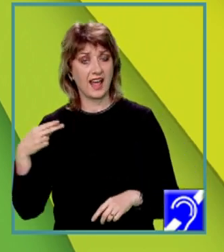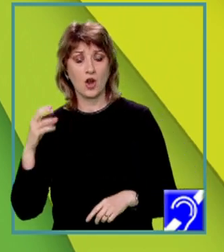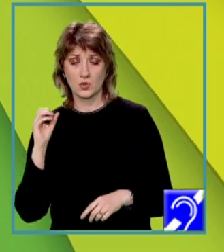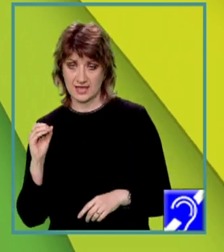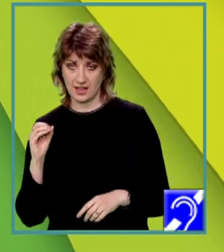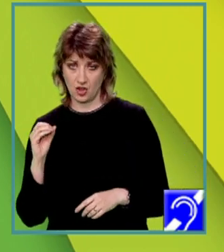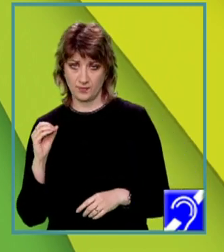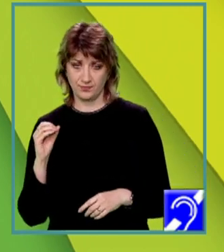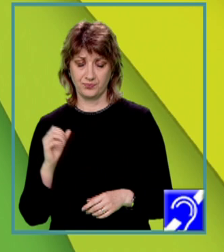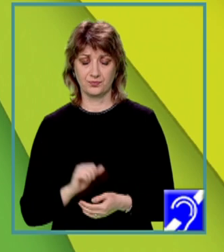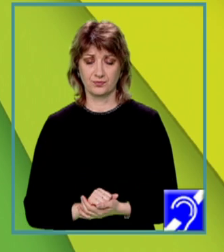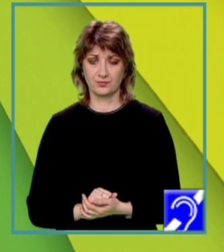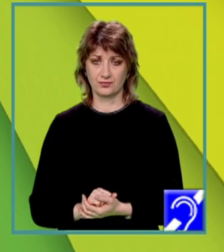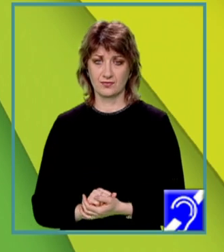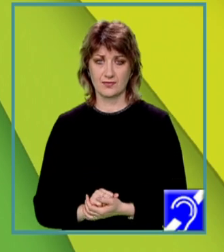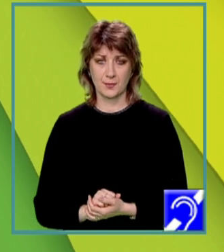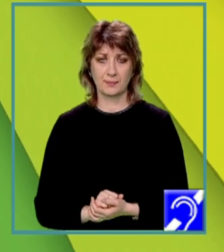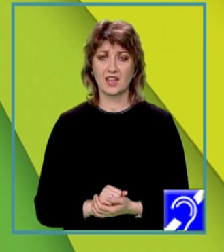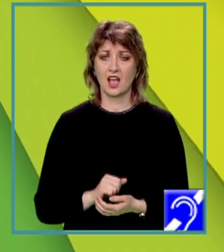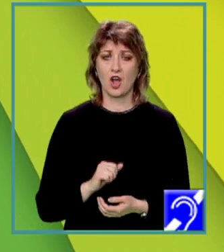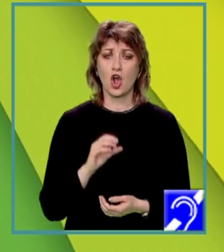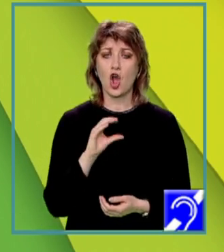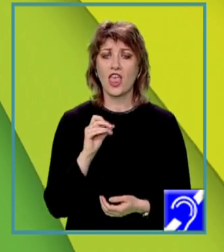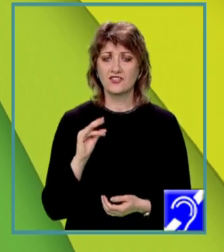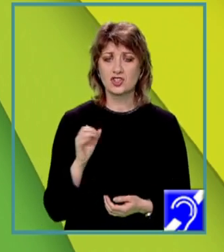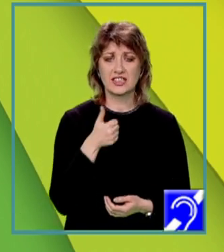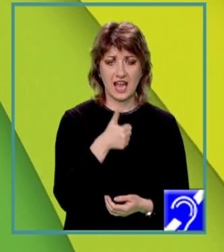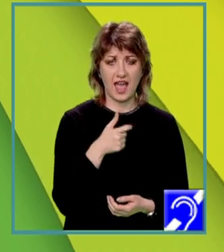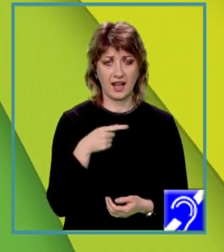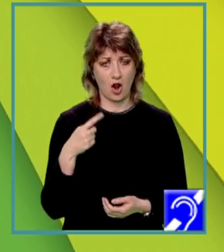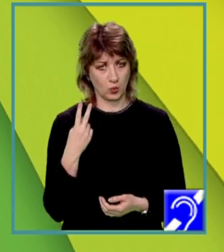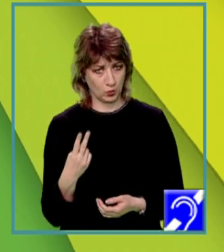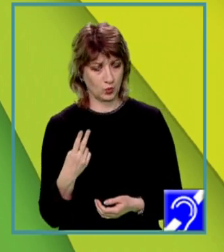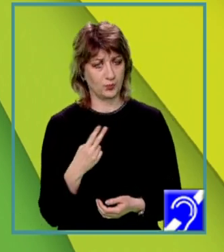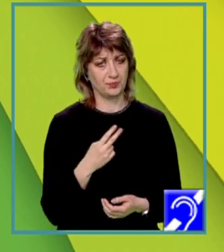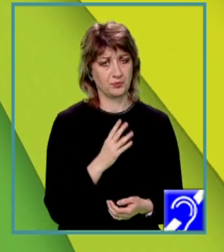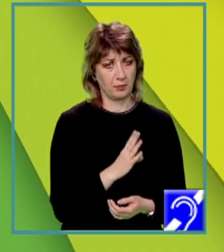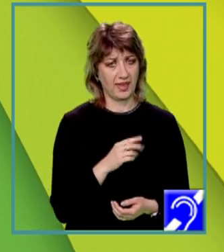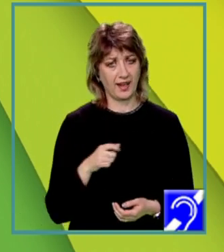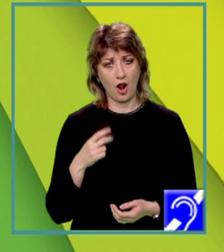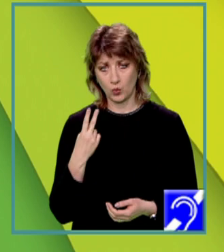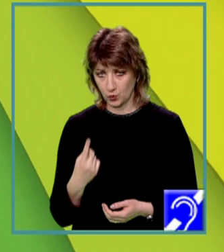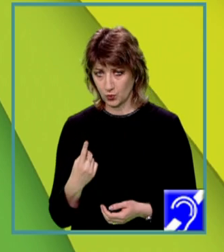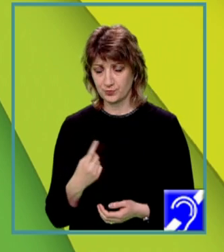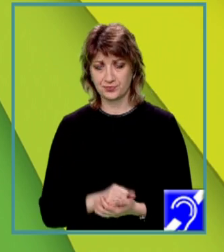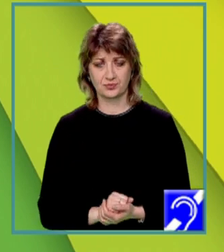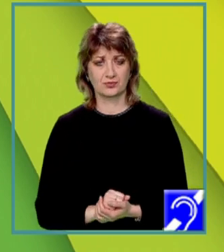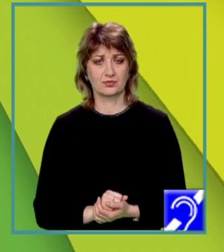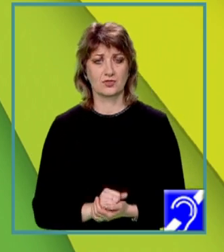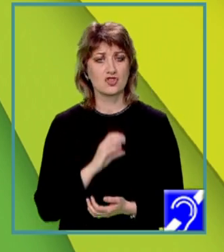cu zero cu eficienței sunt următorii este egal cu unu b este egal cu unu